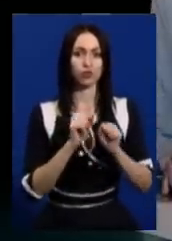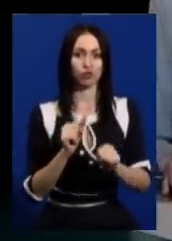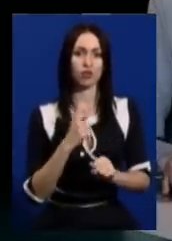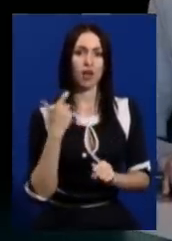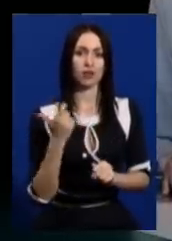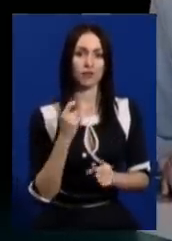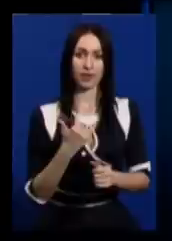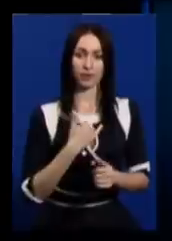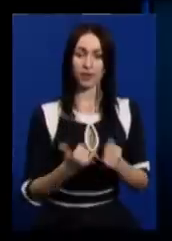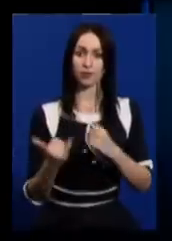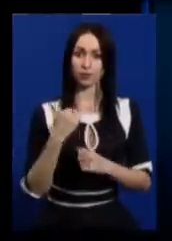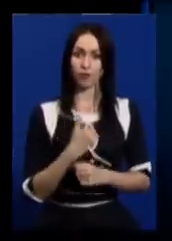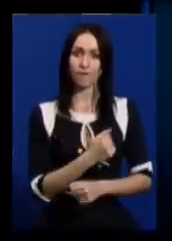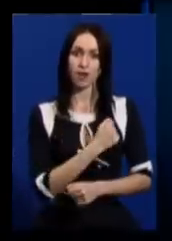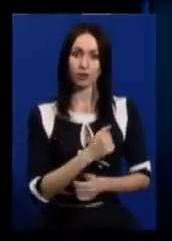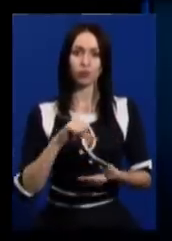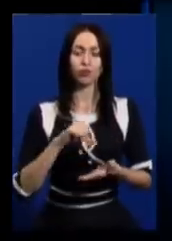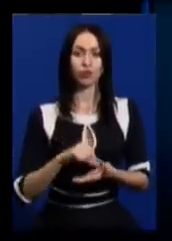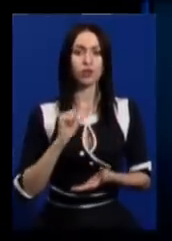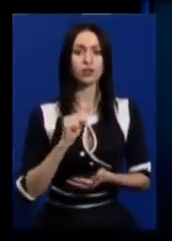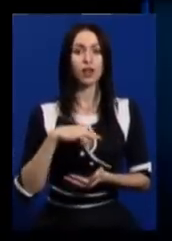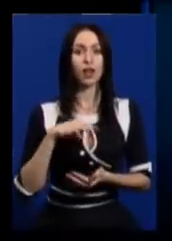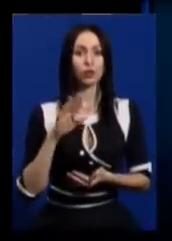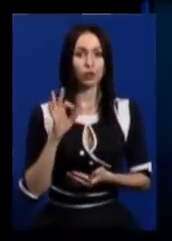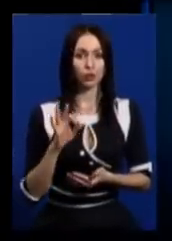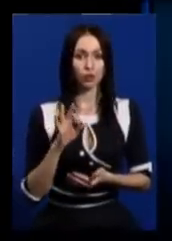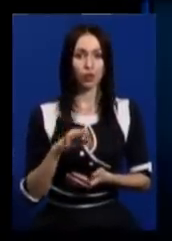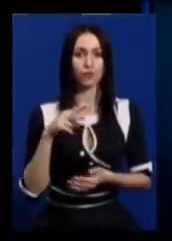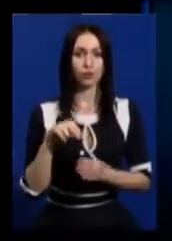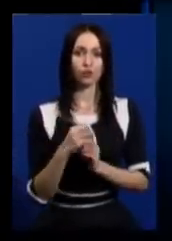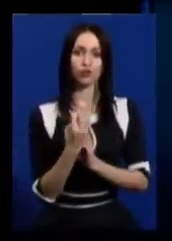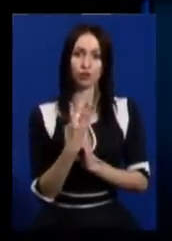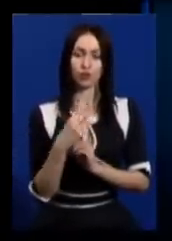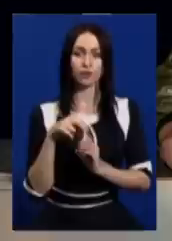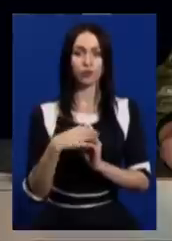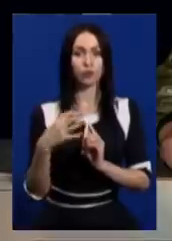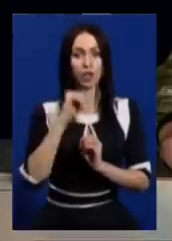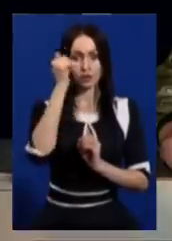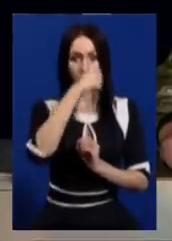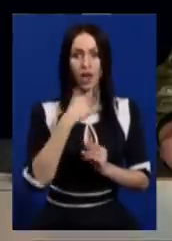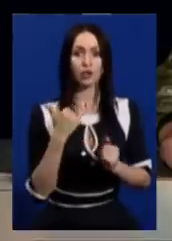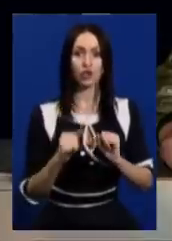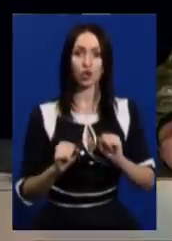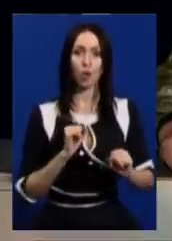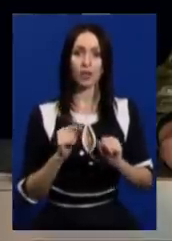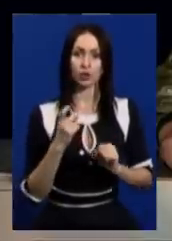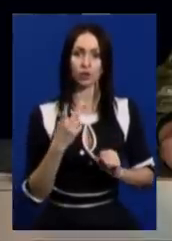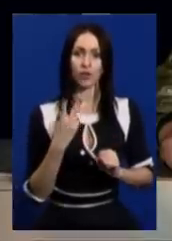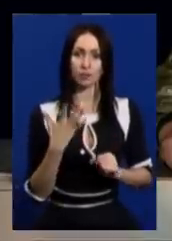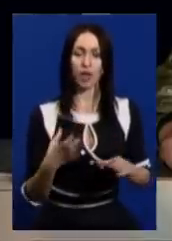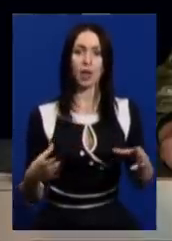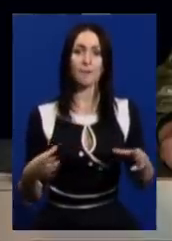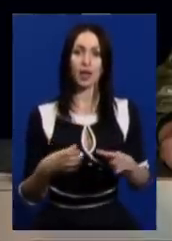Її студії військовий, учасник антитерористичної операції у 2014-2015 роках, а нині командир 125-го